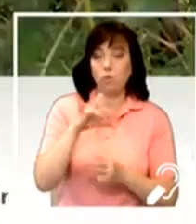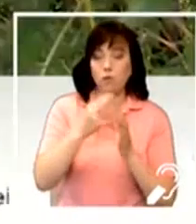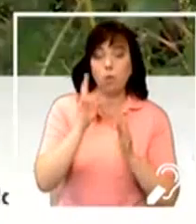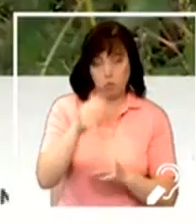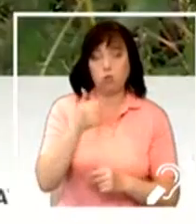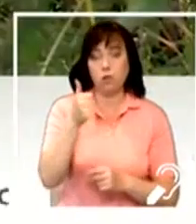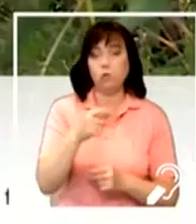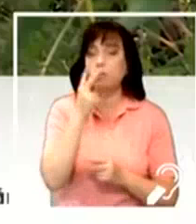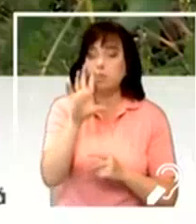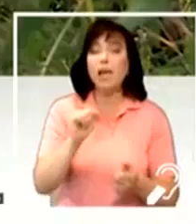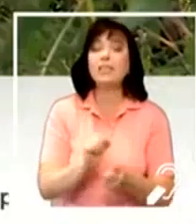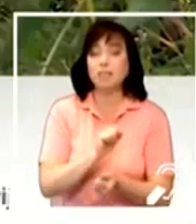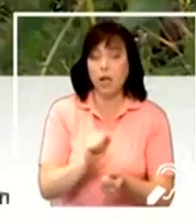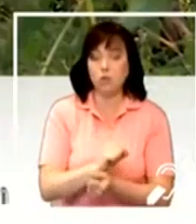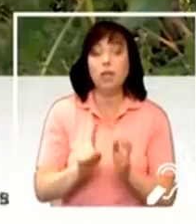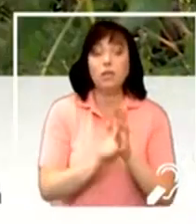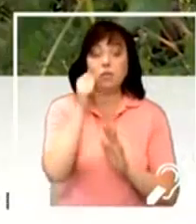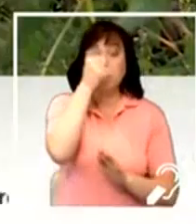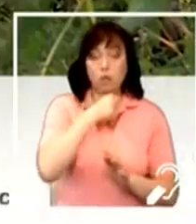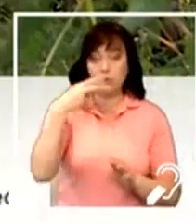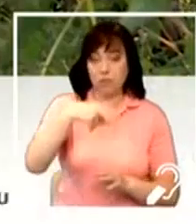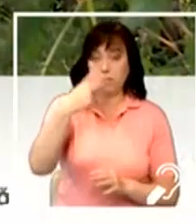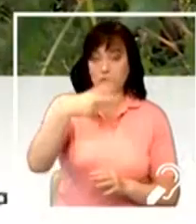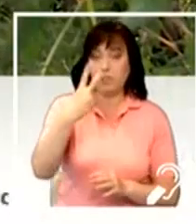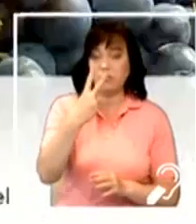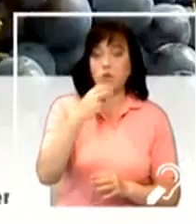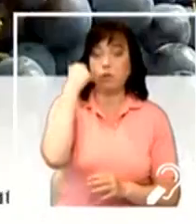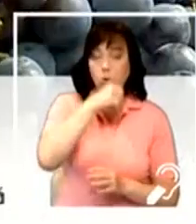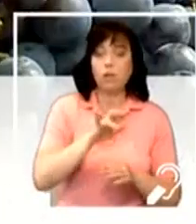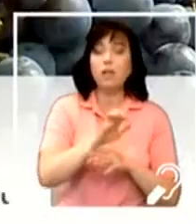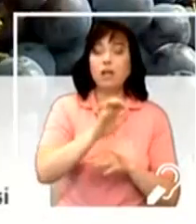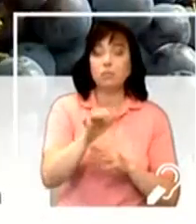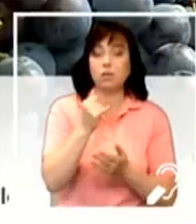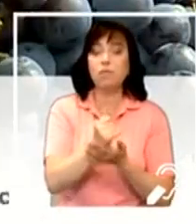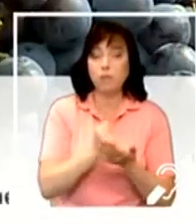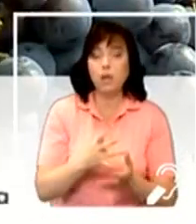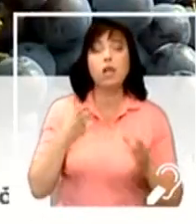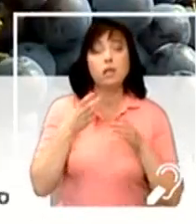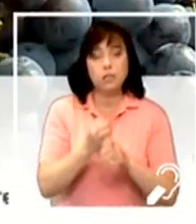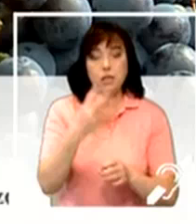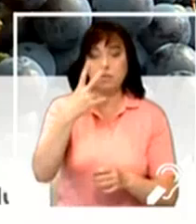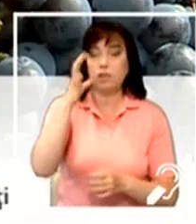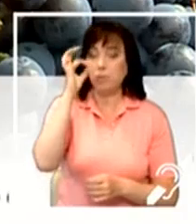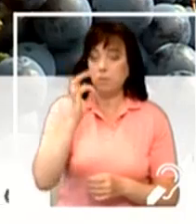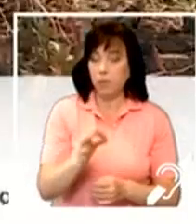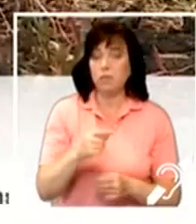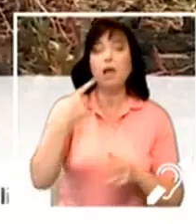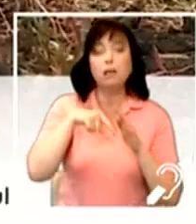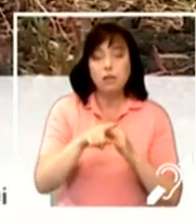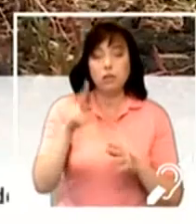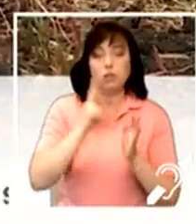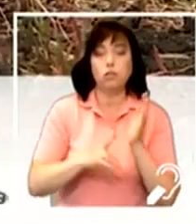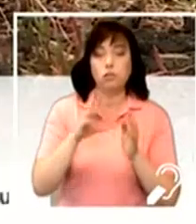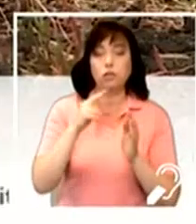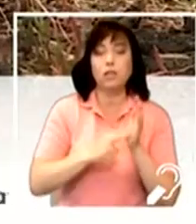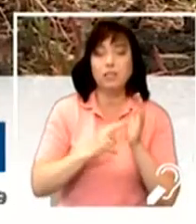una bună în pofida secetei. De la începutul anului 2022, exporturile de vin au scăzut cu 25%, adică cu